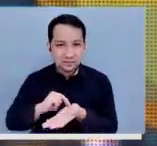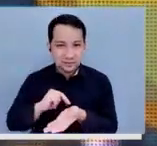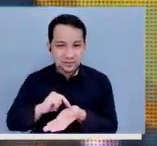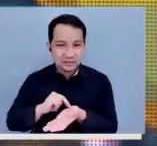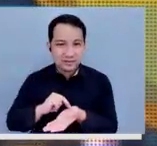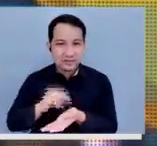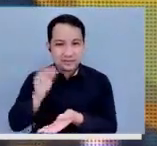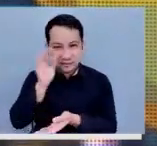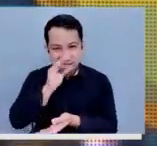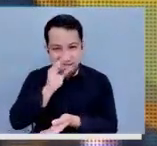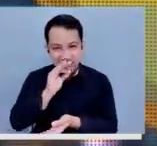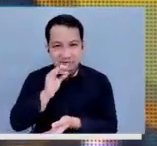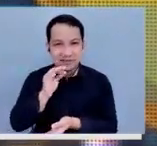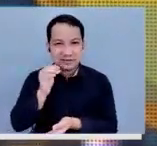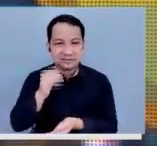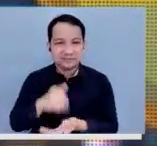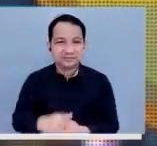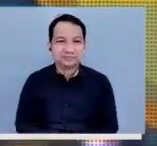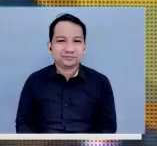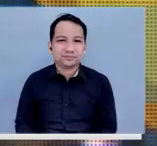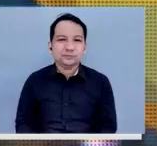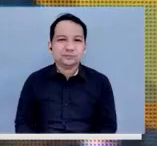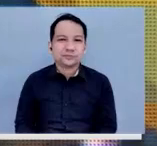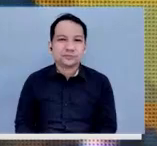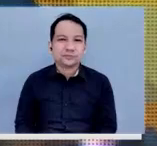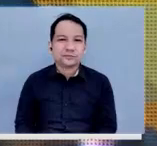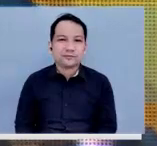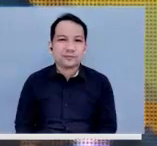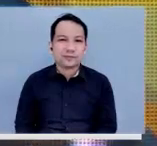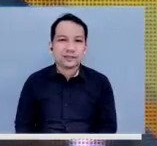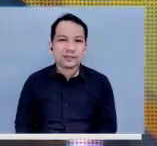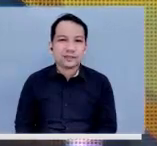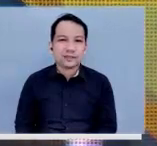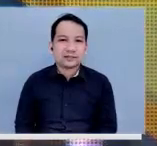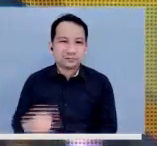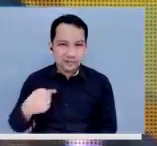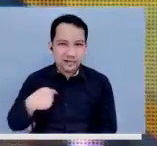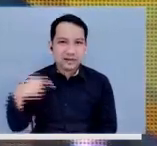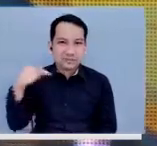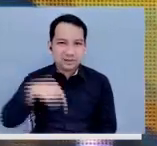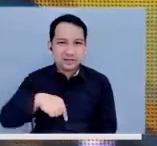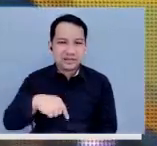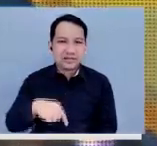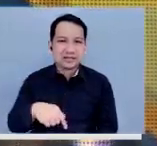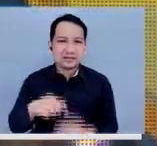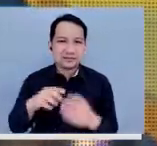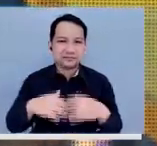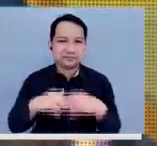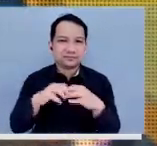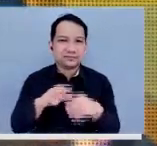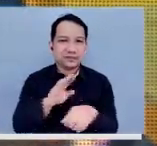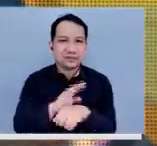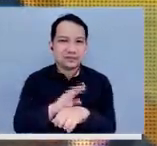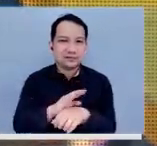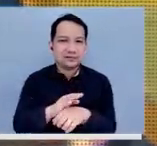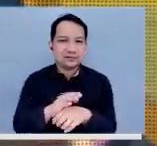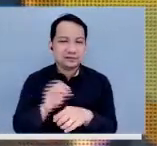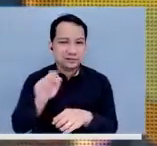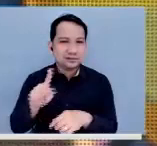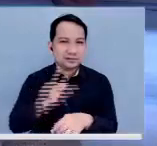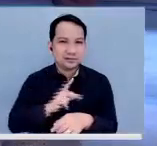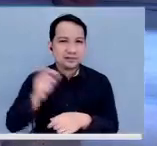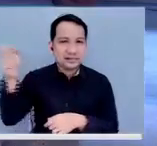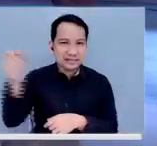po. Pareho na kayo nandito ngayon? Ako pa lang po. Okay. And then, hopefully, kapag mo okay, kunin ko na po